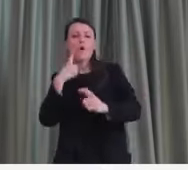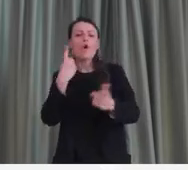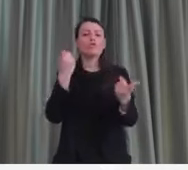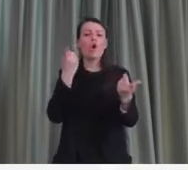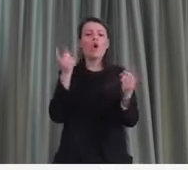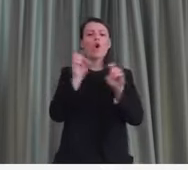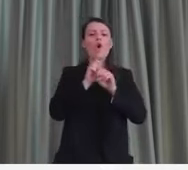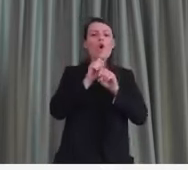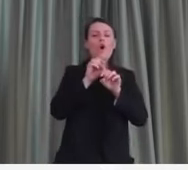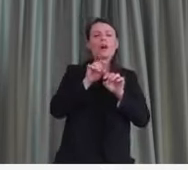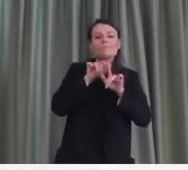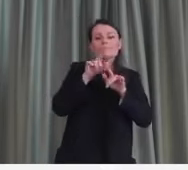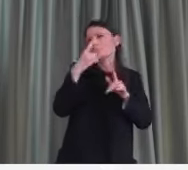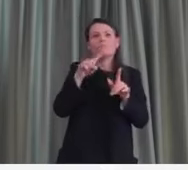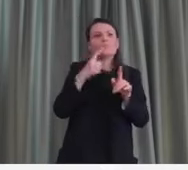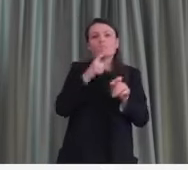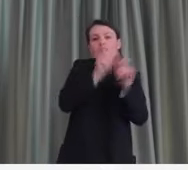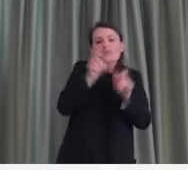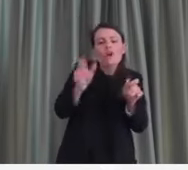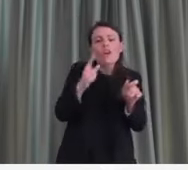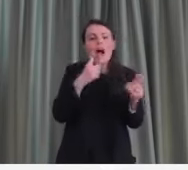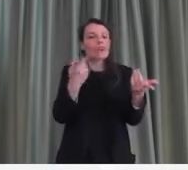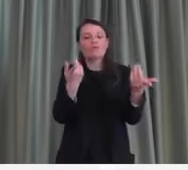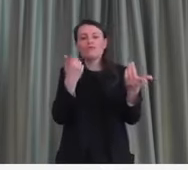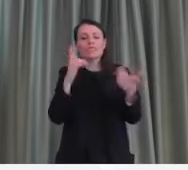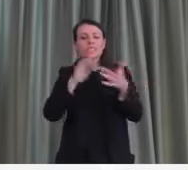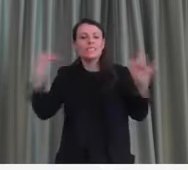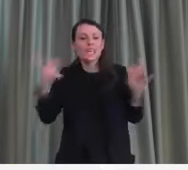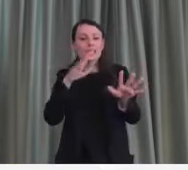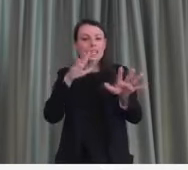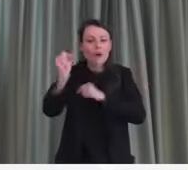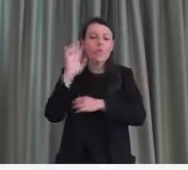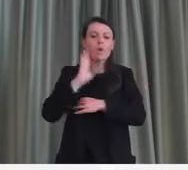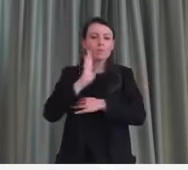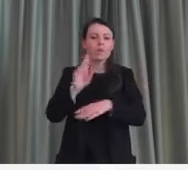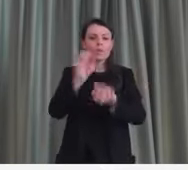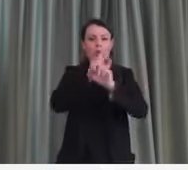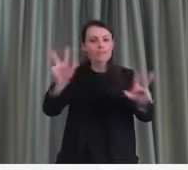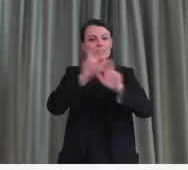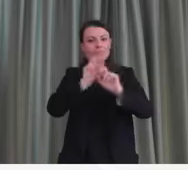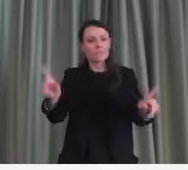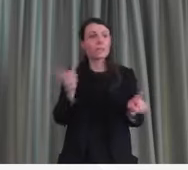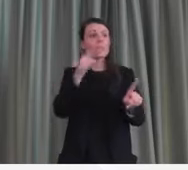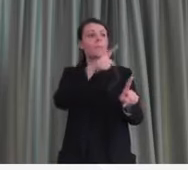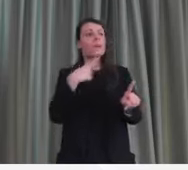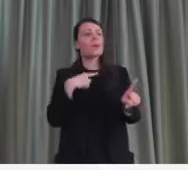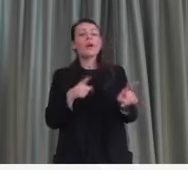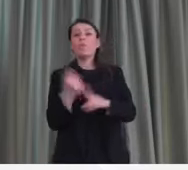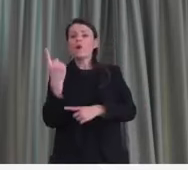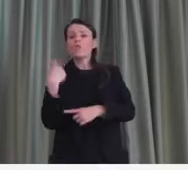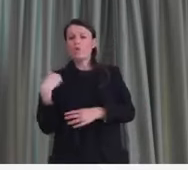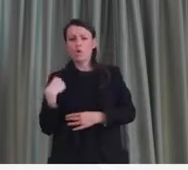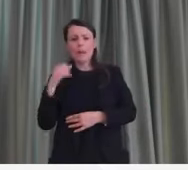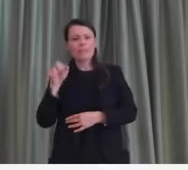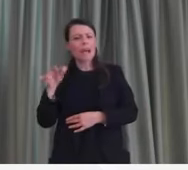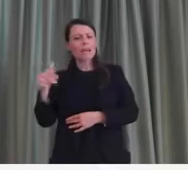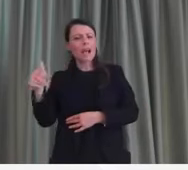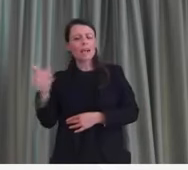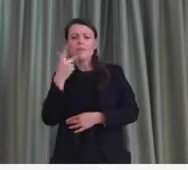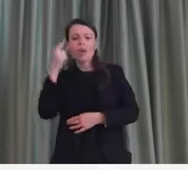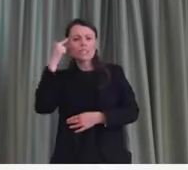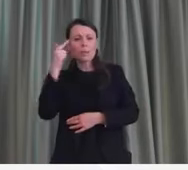chiudere arianna chiede come sto bertolaso o qualcuno di voi sa delle notizie di oggi tra no e